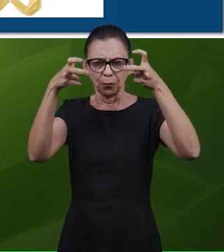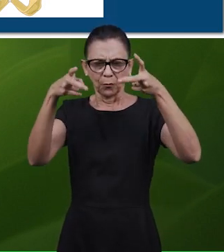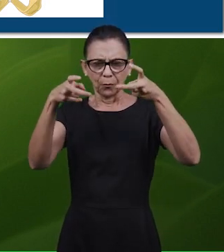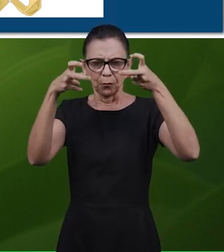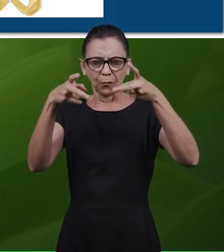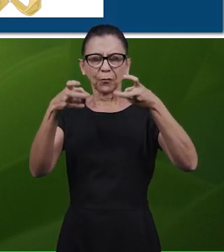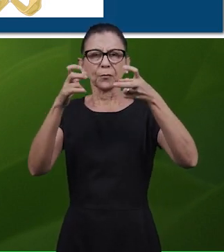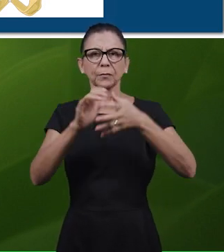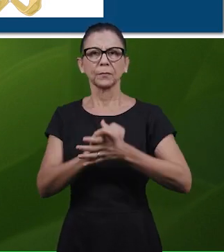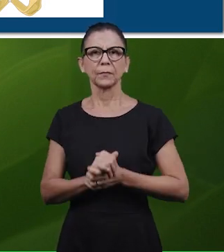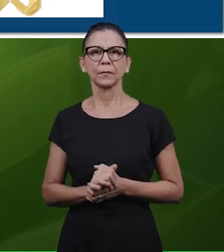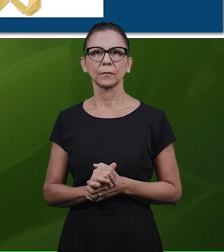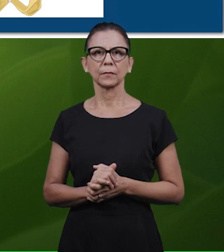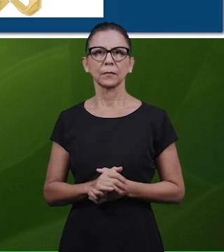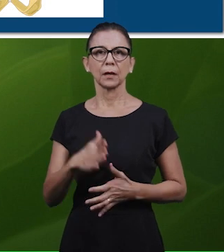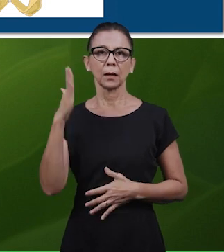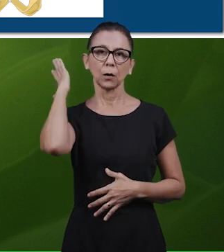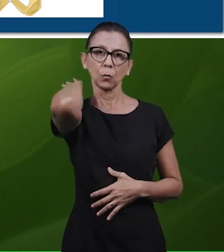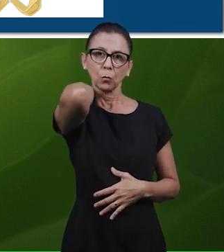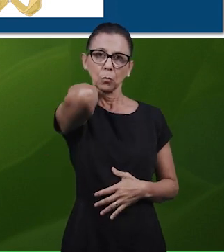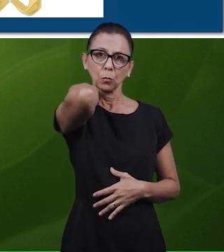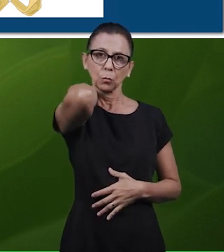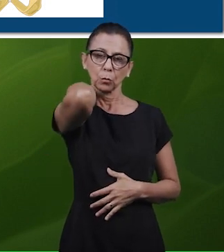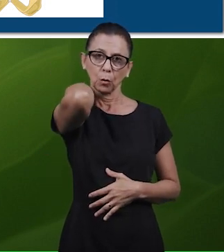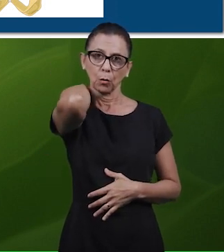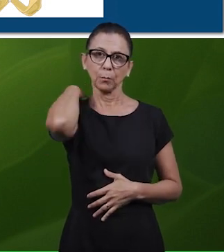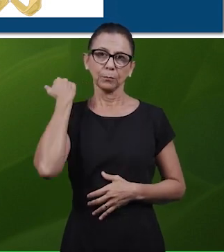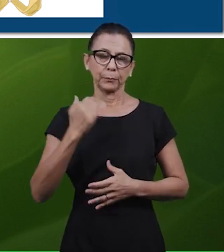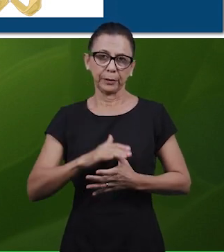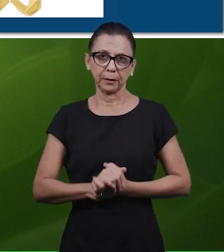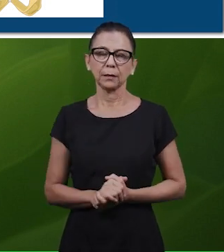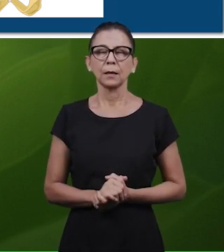impulsions sensorielles. Une des fonctions de cette région